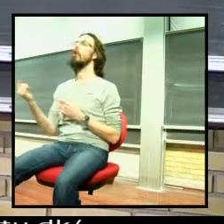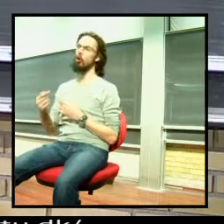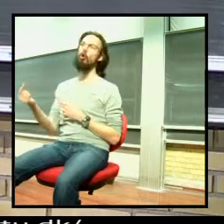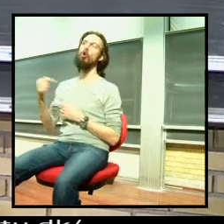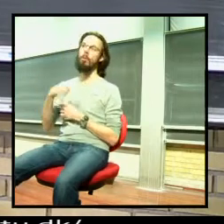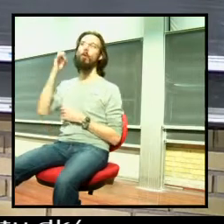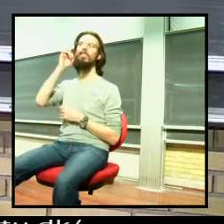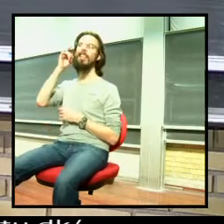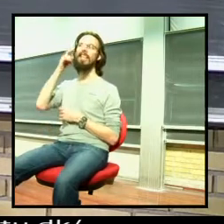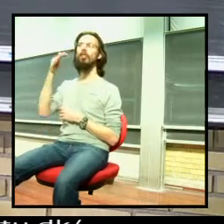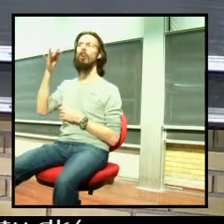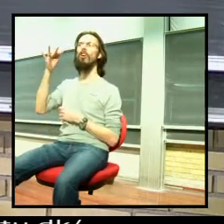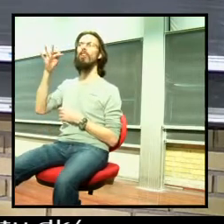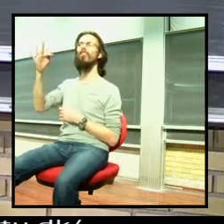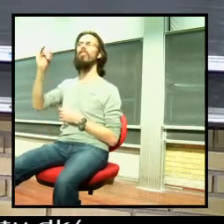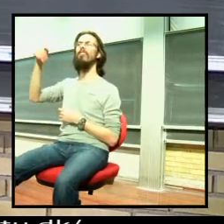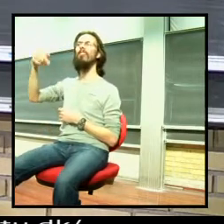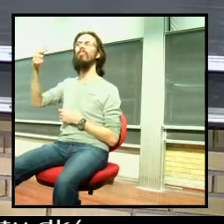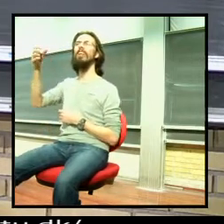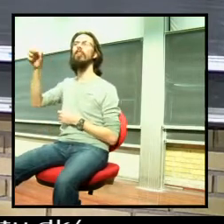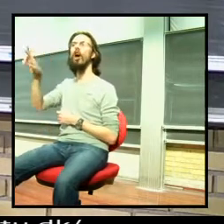Tricks og finder.